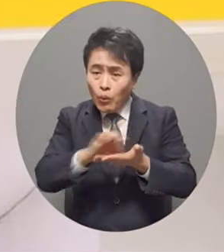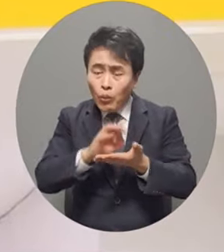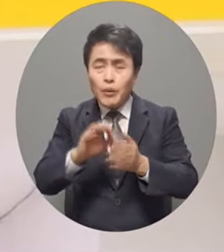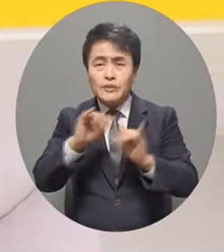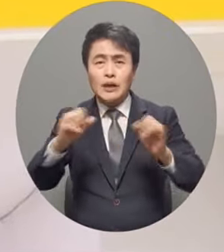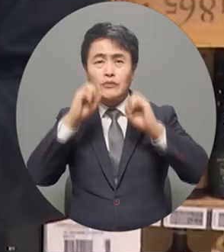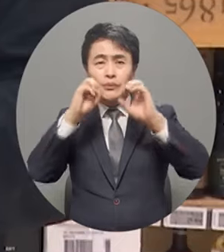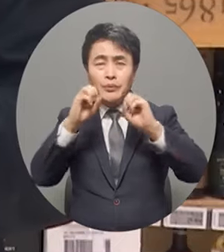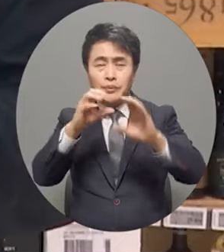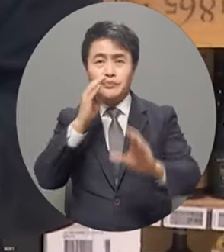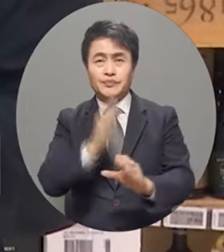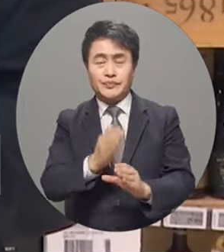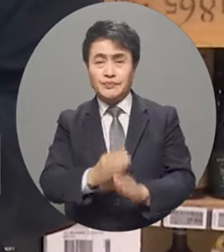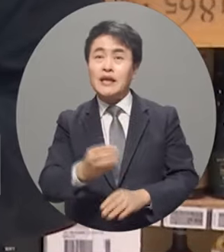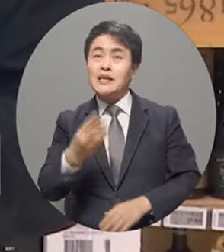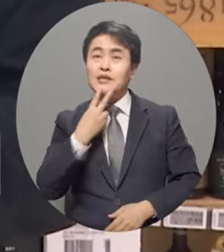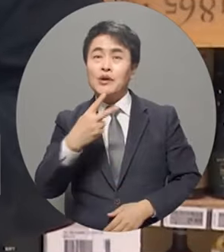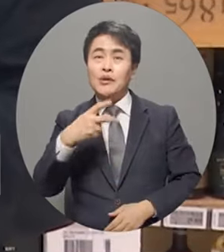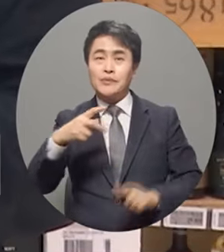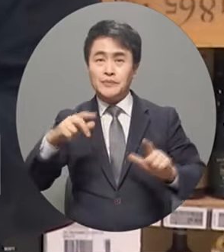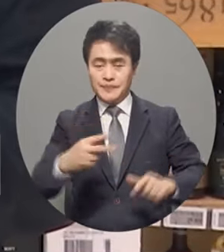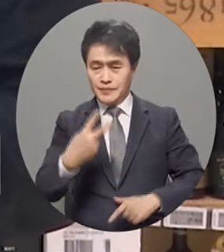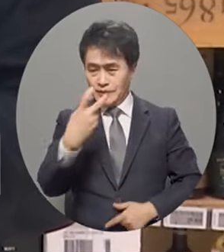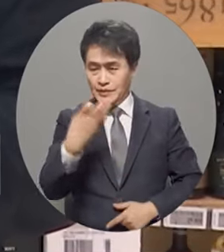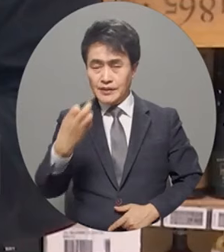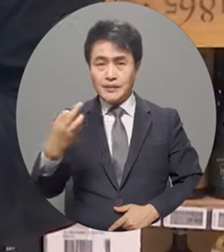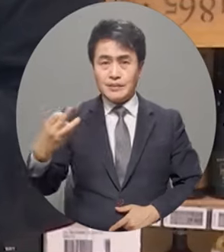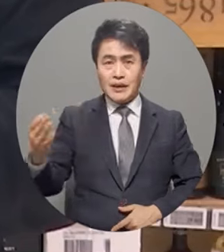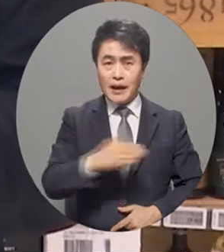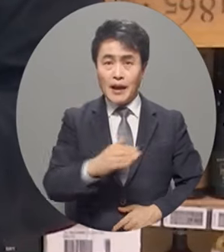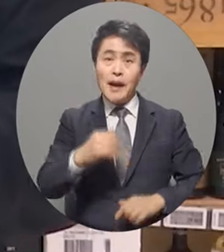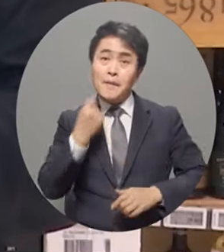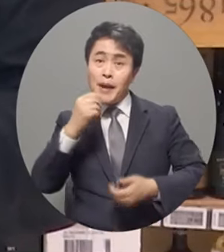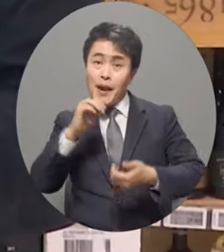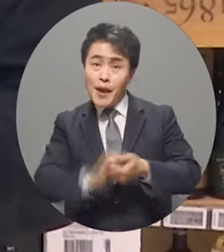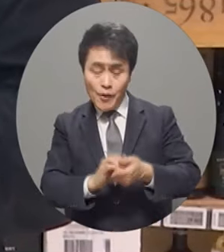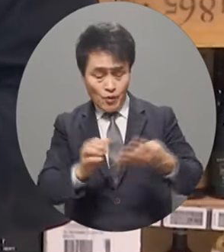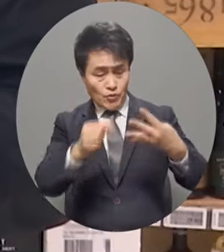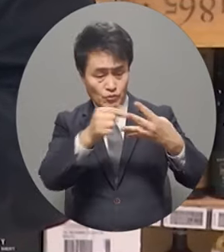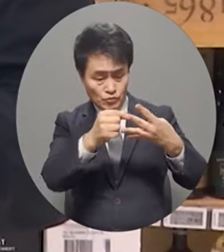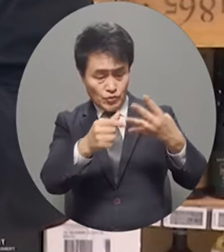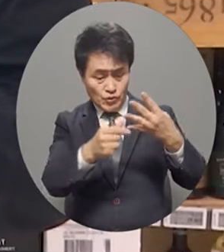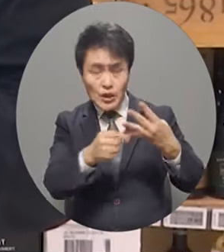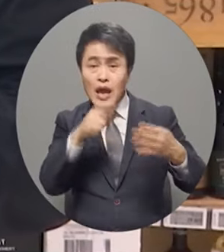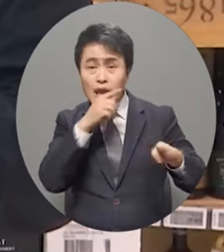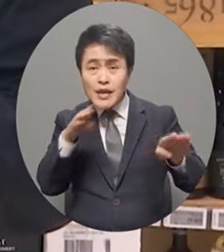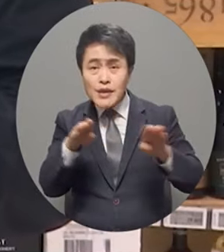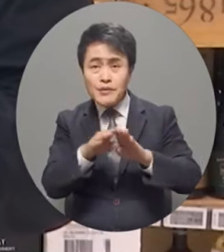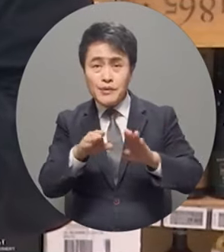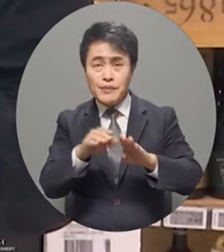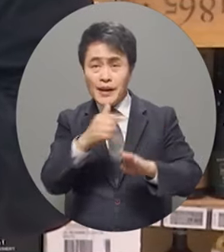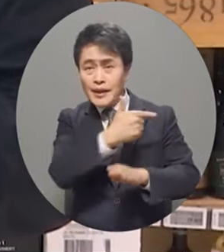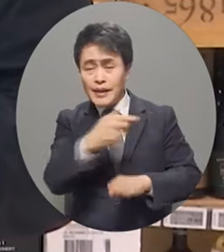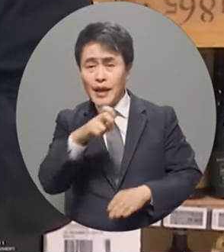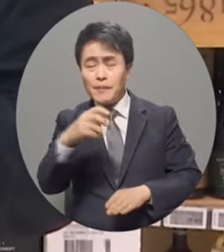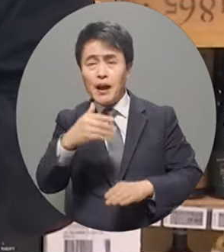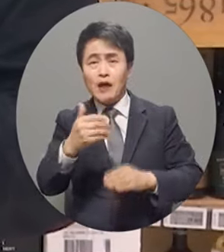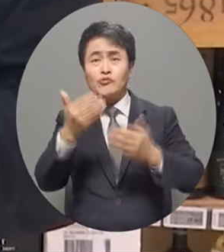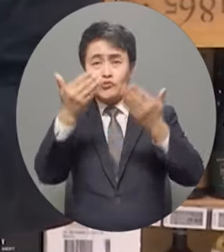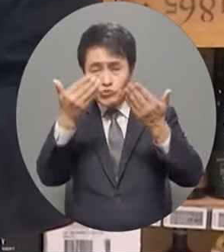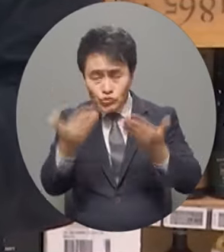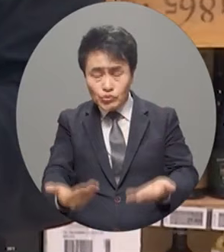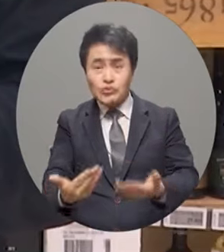겁니다. 서울 서초구는 2013년부터 매월 둘째 주와 넷째 주 일요일에 대형마트 의무 휴업을